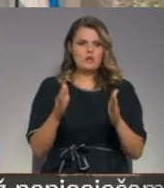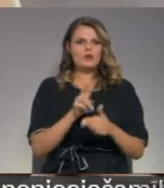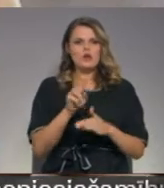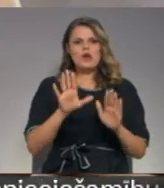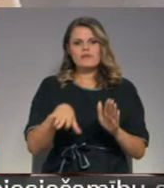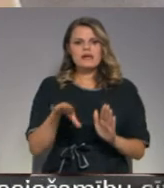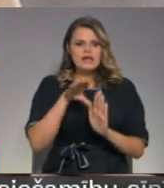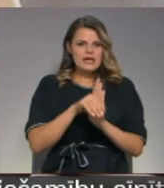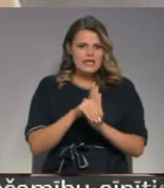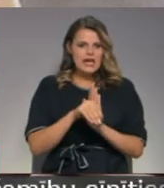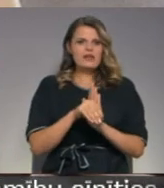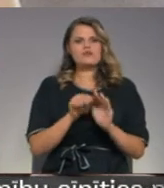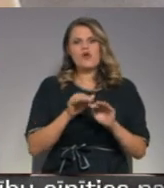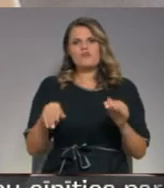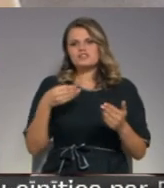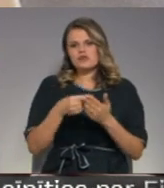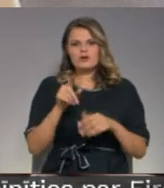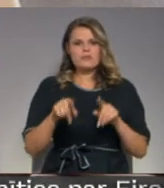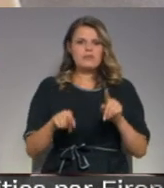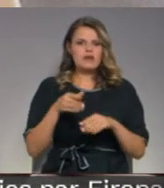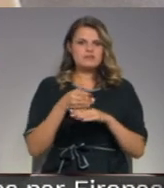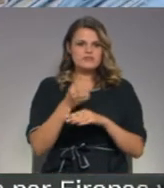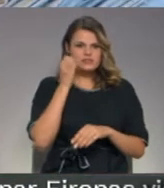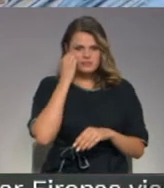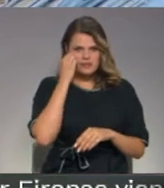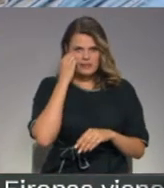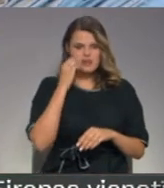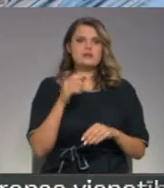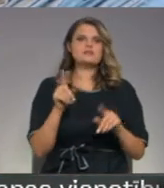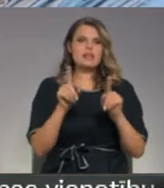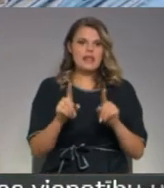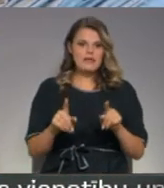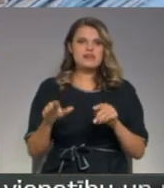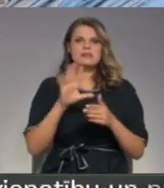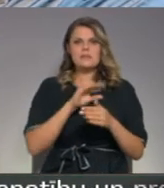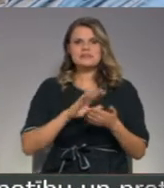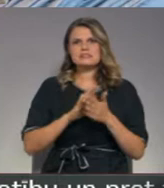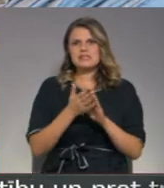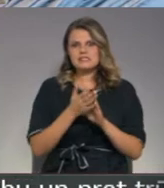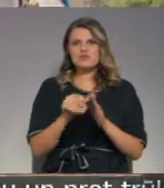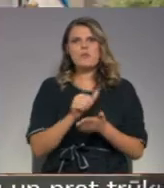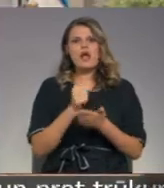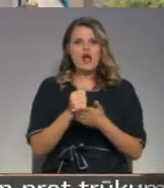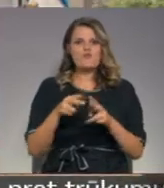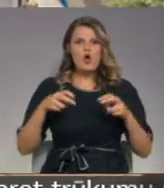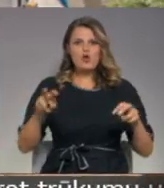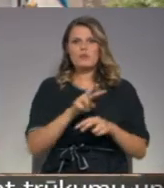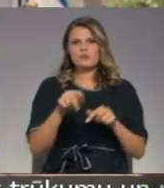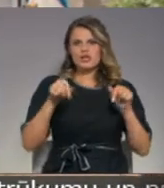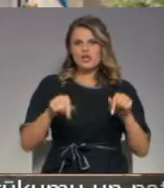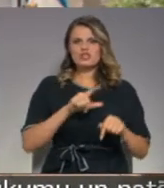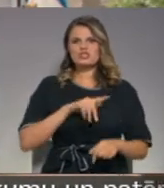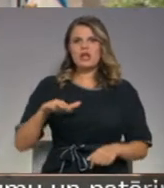var iekļauties nopirkt oficiālos pāvesta vizītes suvenīrus Latvijā. Suvenīrus mēs saskaņojam ar galveno komiteju, kas ir šeit